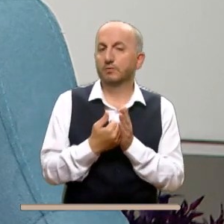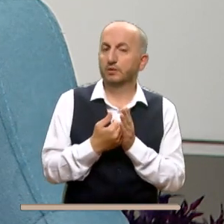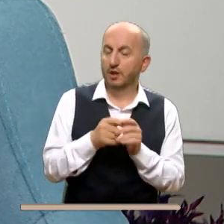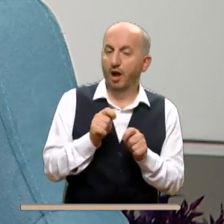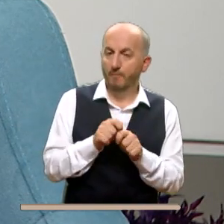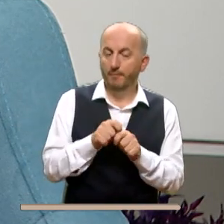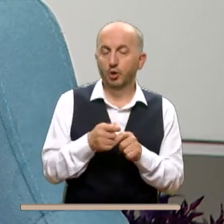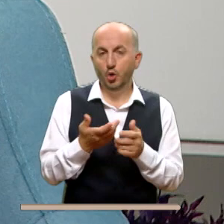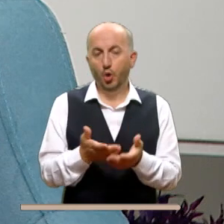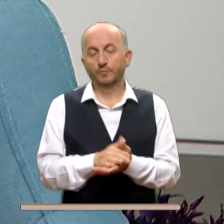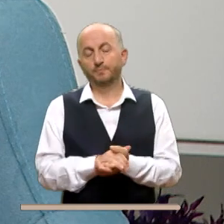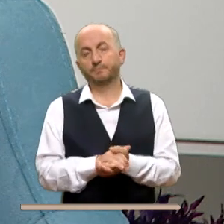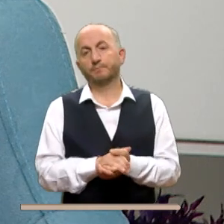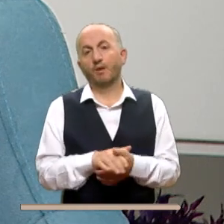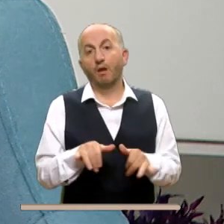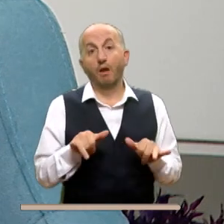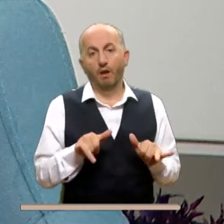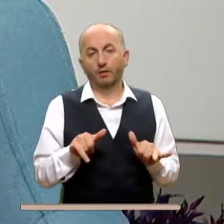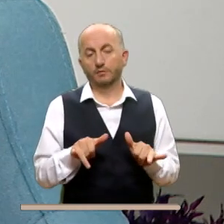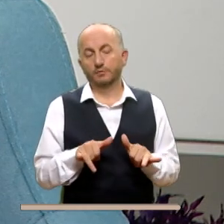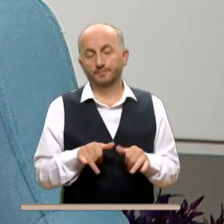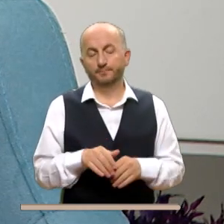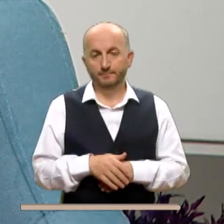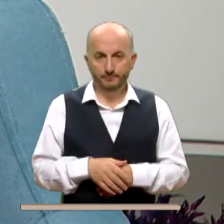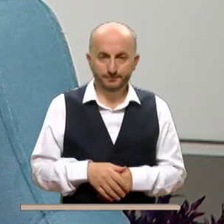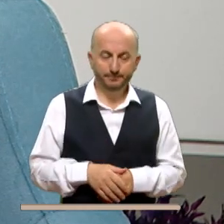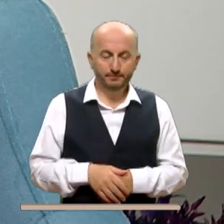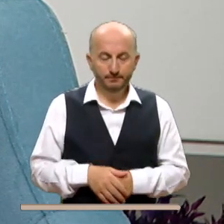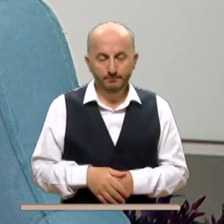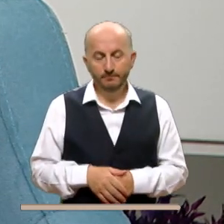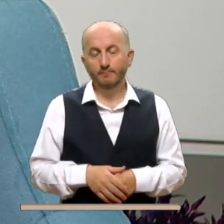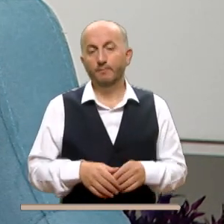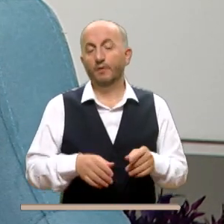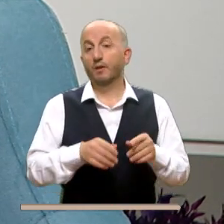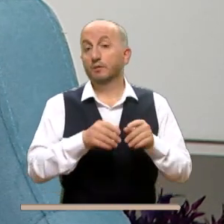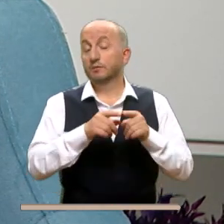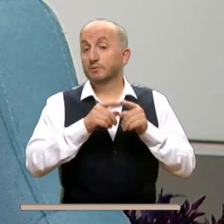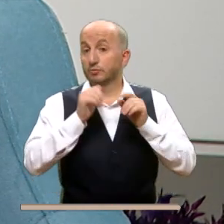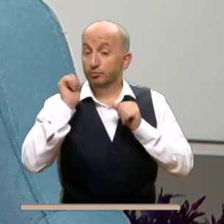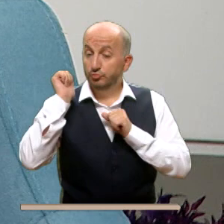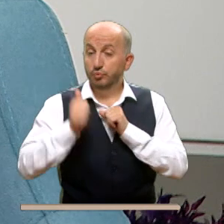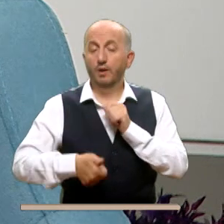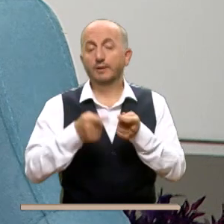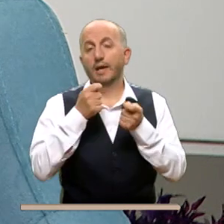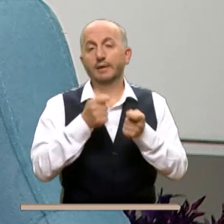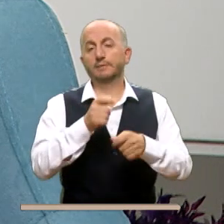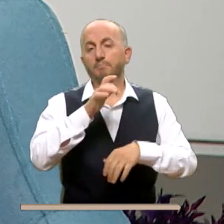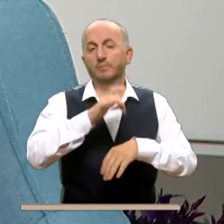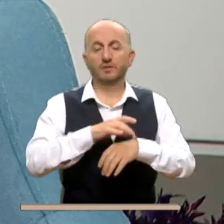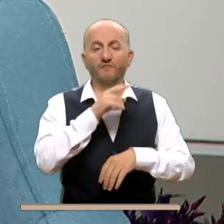uygulayabiliyor. Aynı kalitede aynı programı uygulayabiliyor. Sürekli eğitim merkezinde İngilizce dışında Fransızca, Almanca,